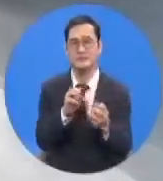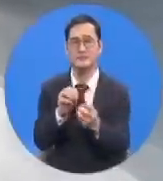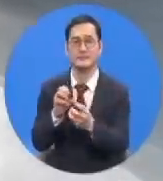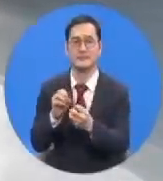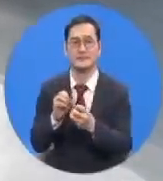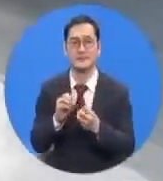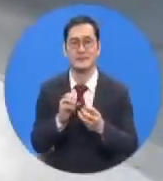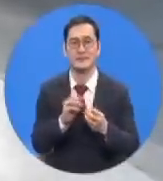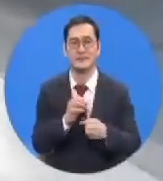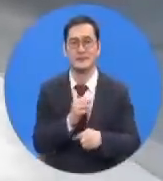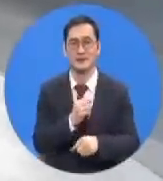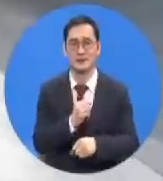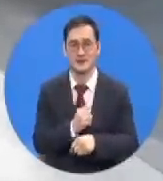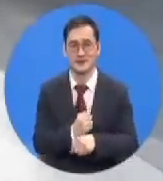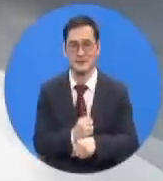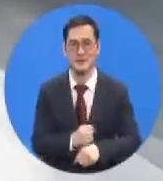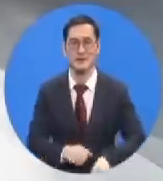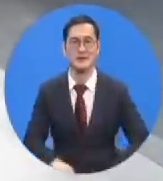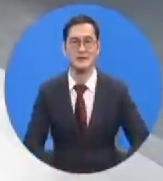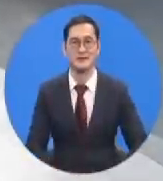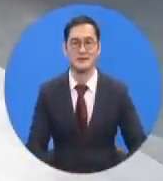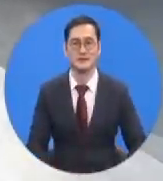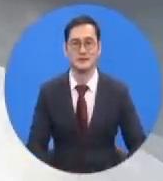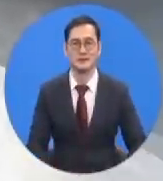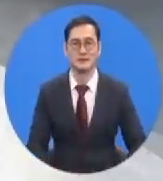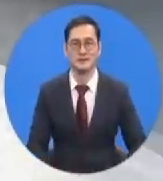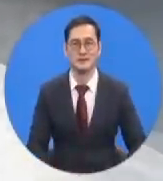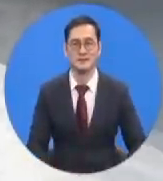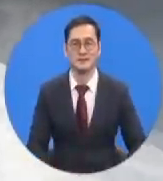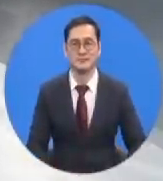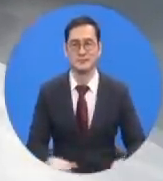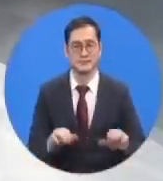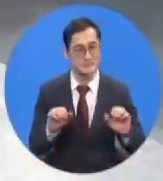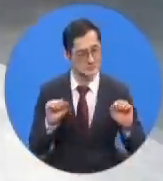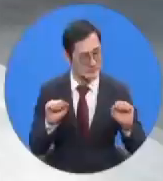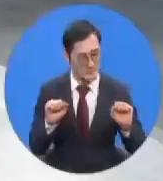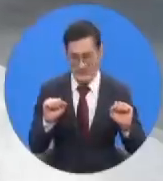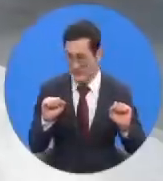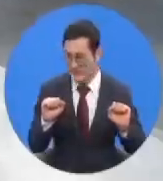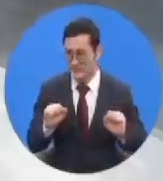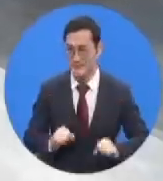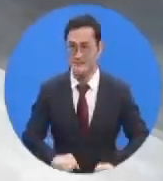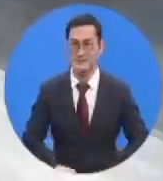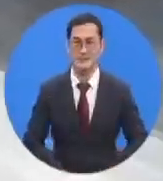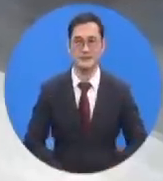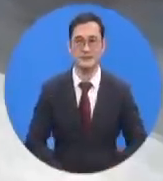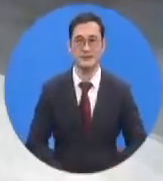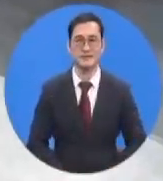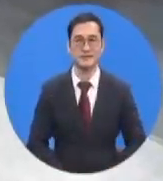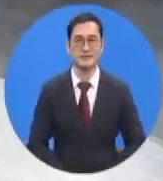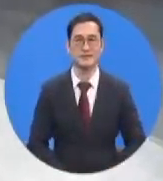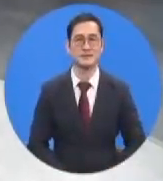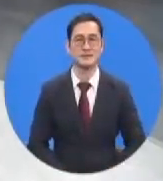시사평론가, 김태현 변호사, 그리고 손정혜 변호사 세 분입니다. 어서 오십시오. 안녕하세요. 안녕하십니까.